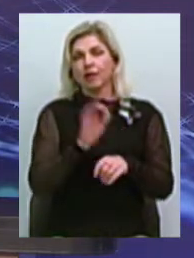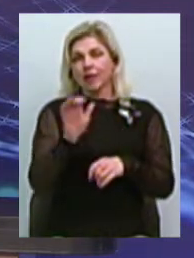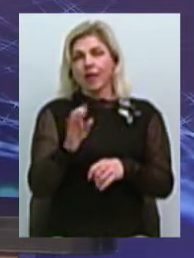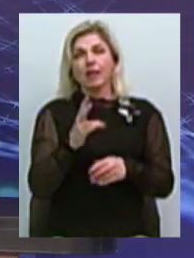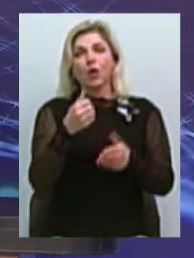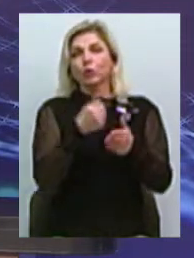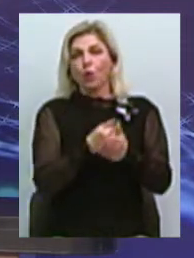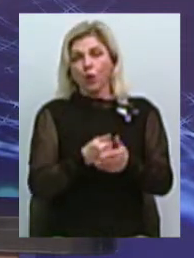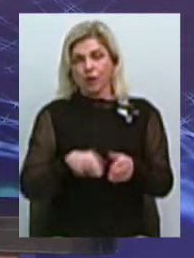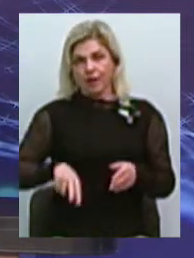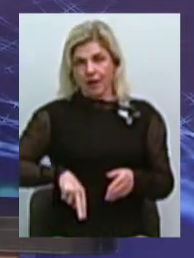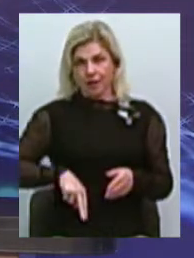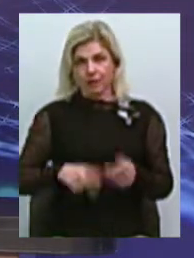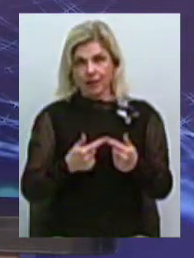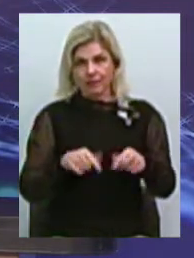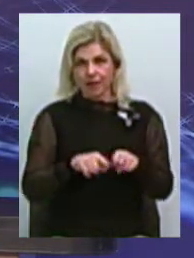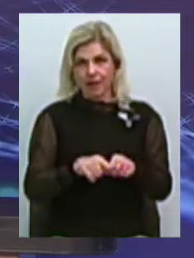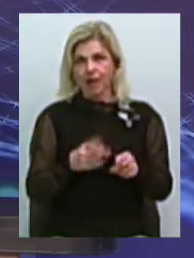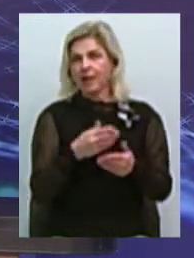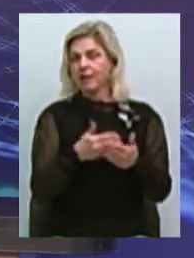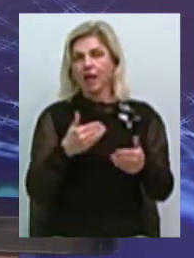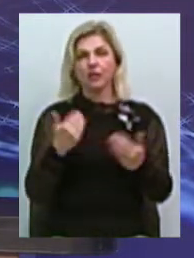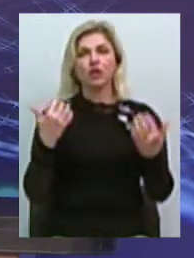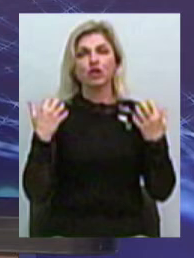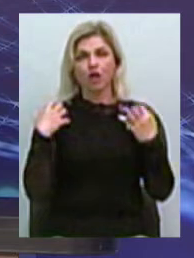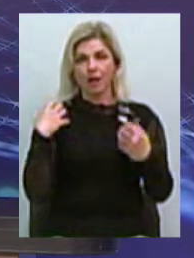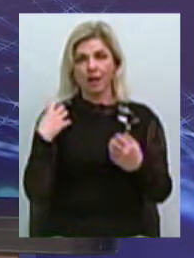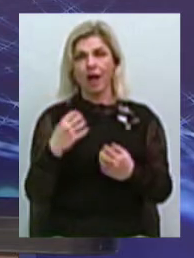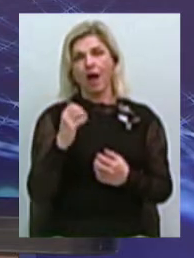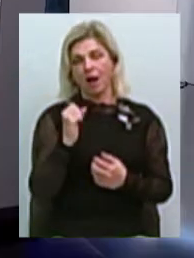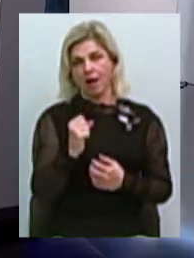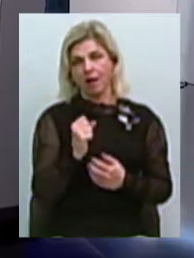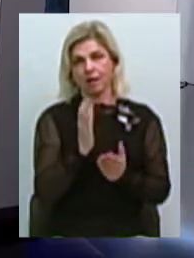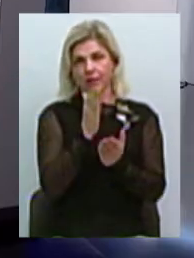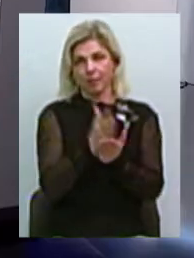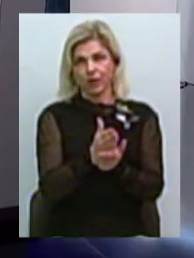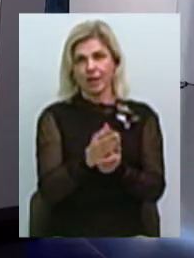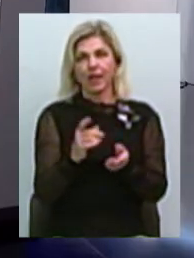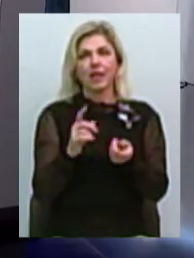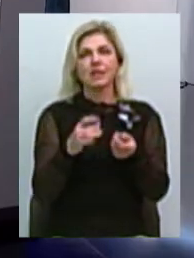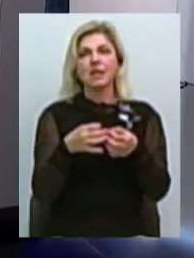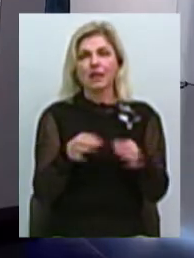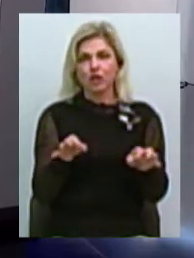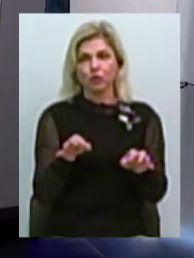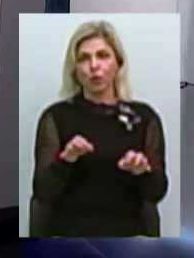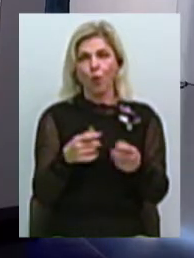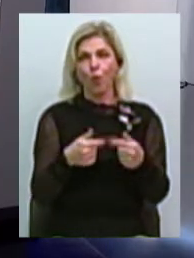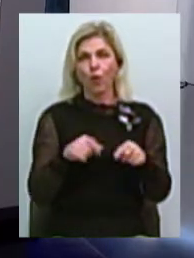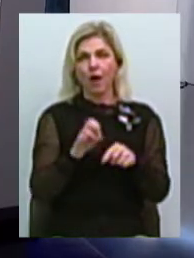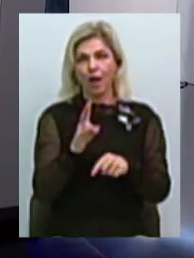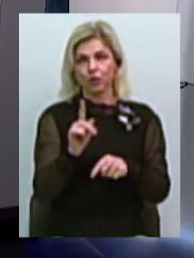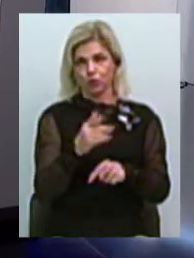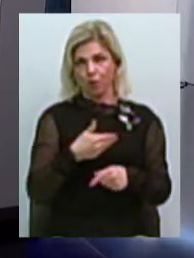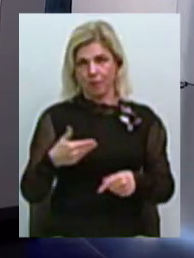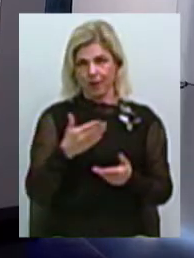директорів закладів, не від начальників відділів освіти, а безпосередньо від незалежного органу, яким ми є.